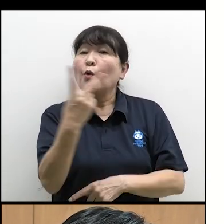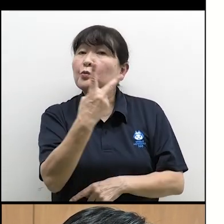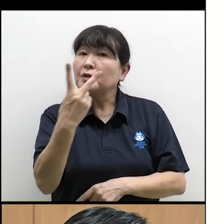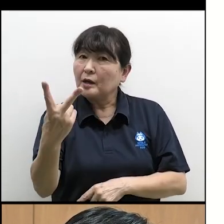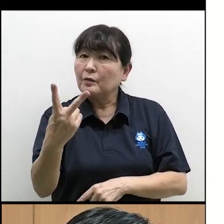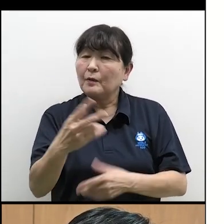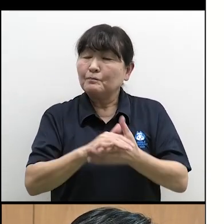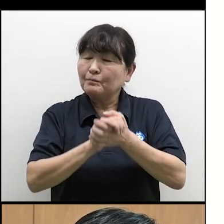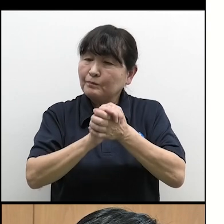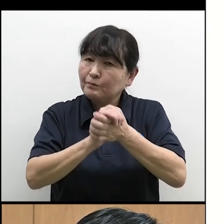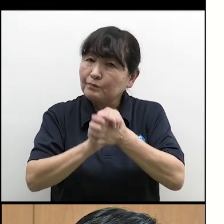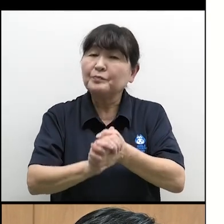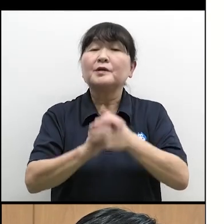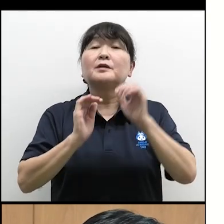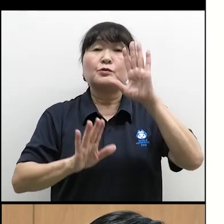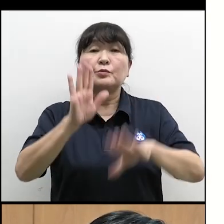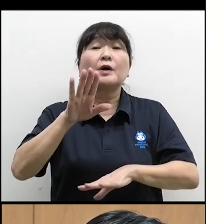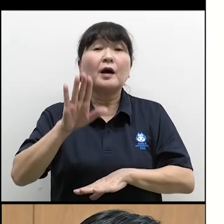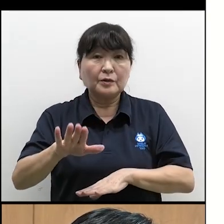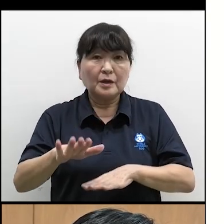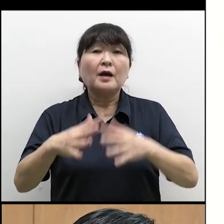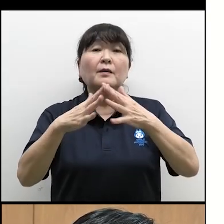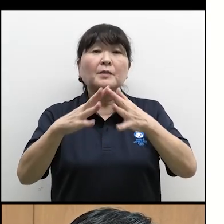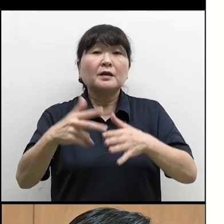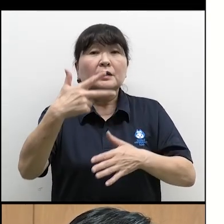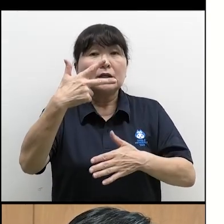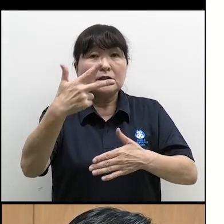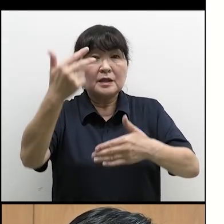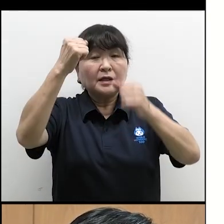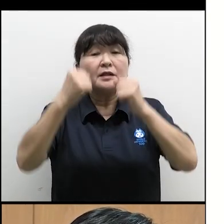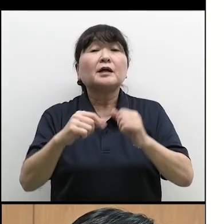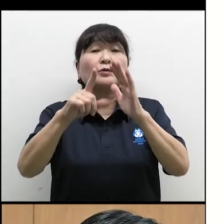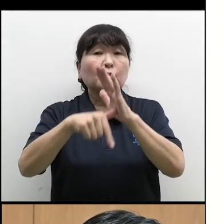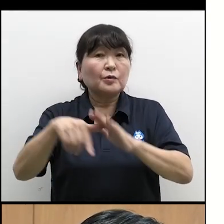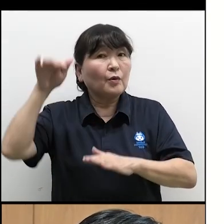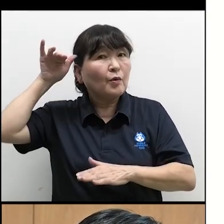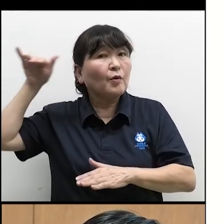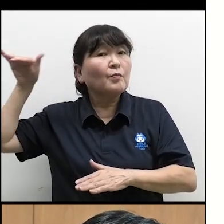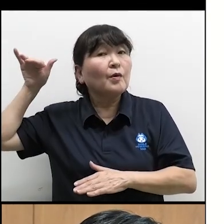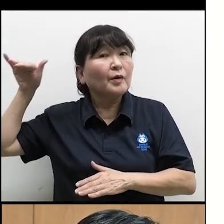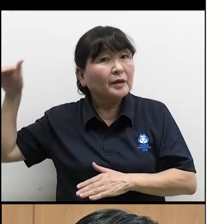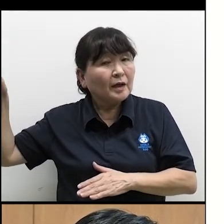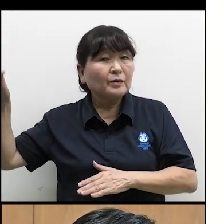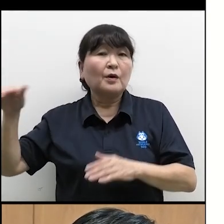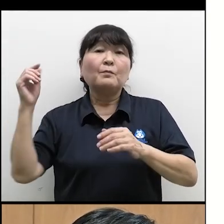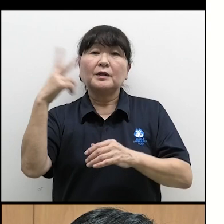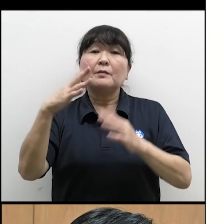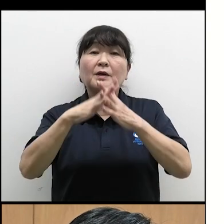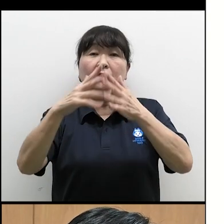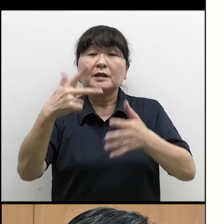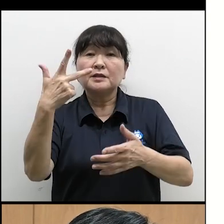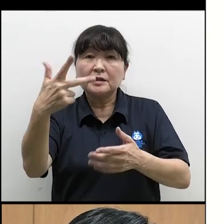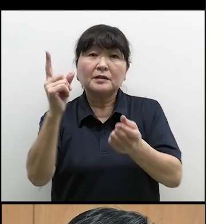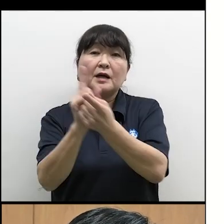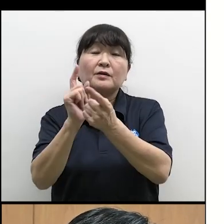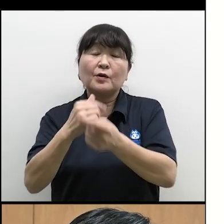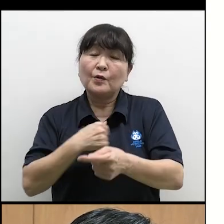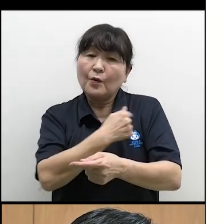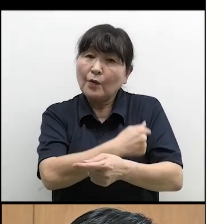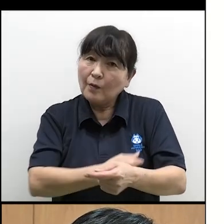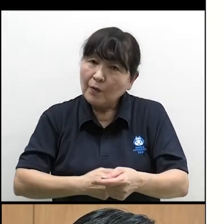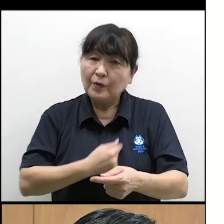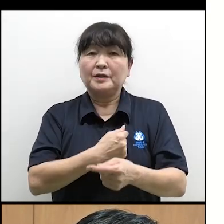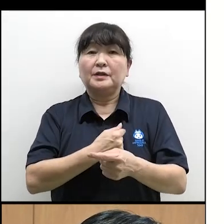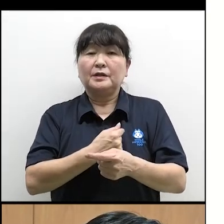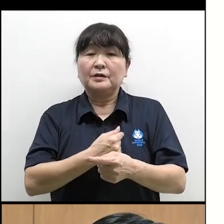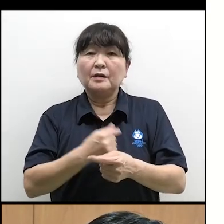で宮崎時代のエピソードであったり、今後の宮崎への思い、そして事前にいただいている子ども